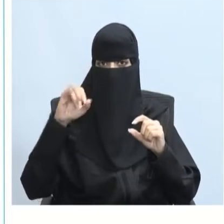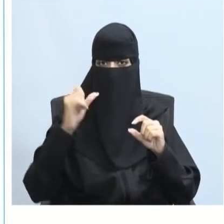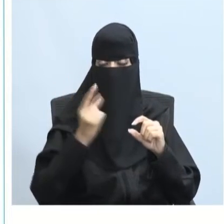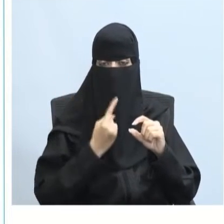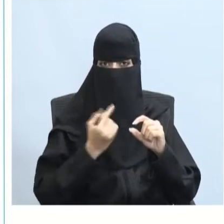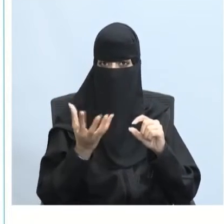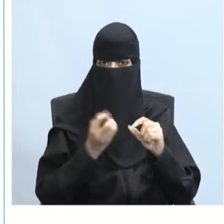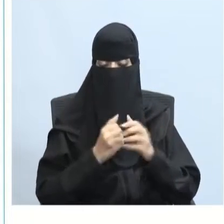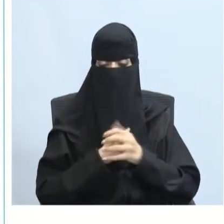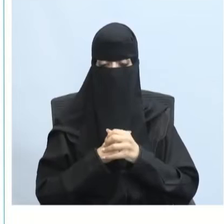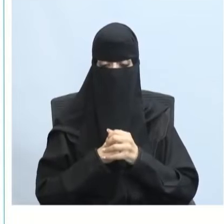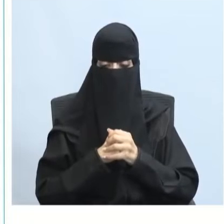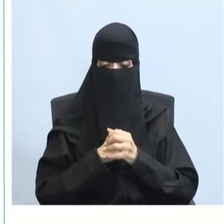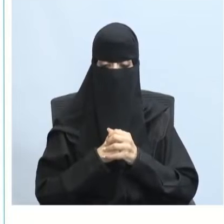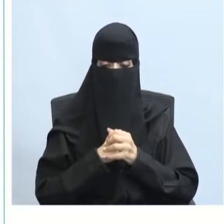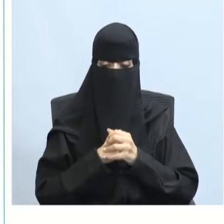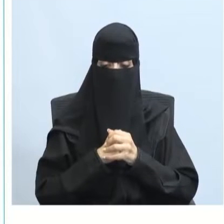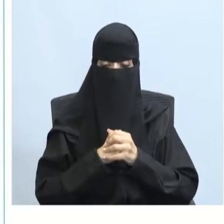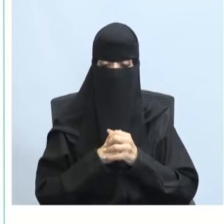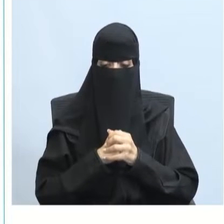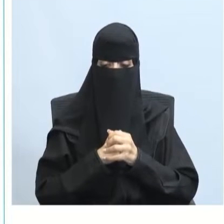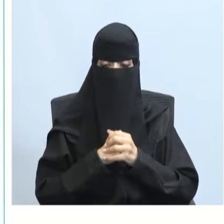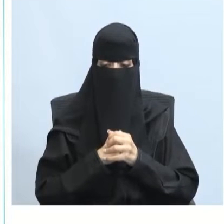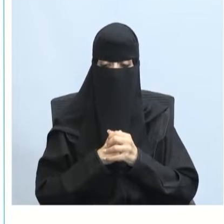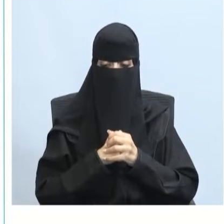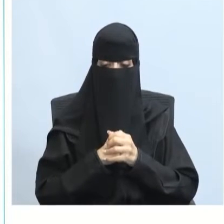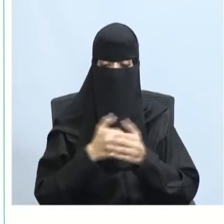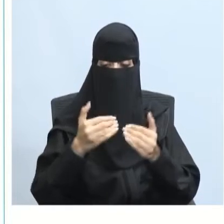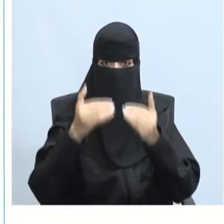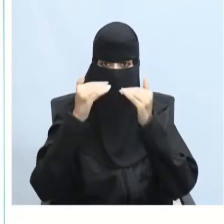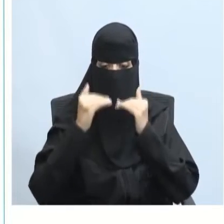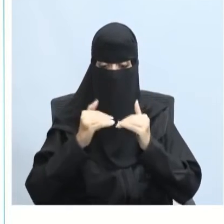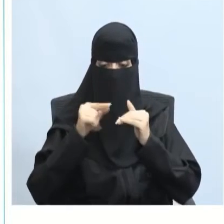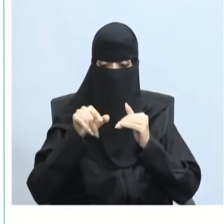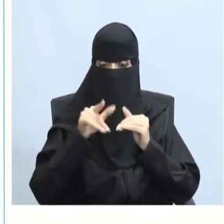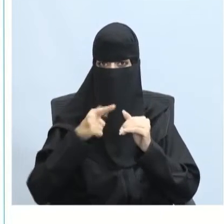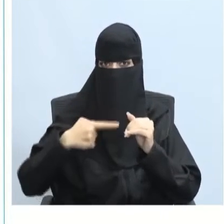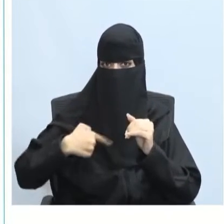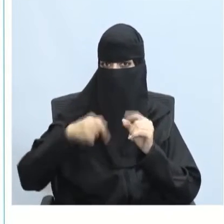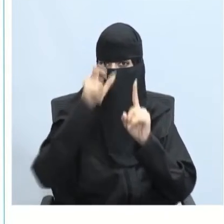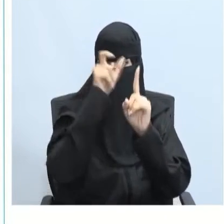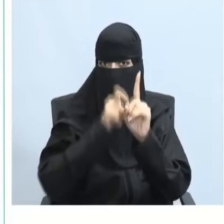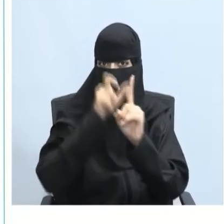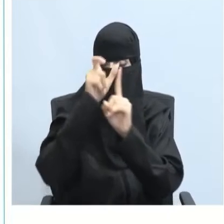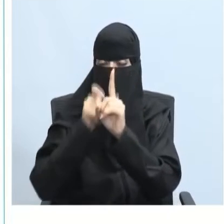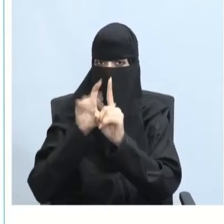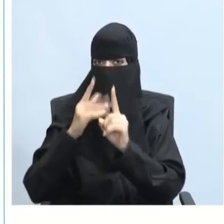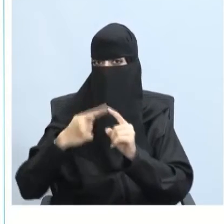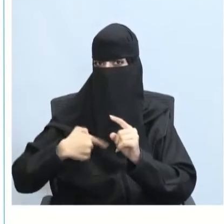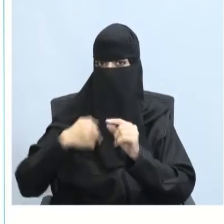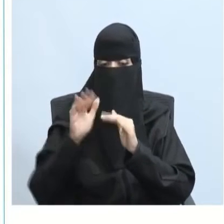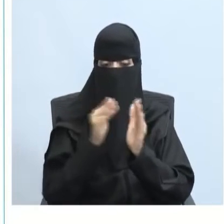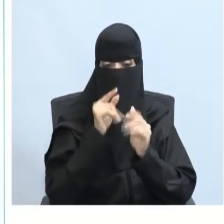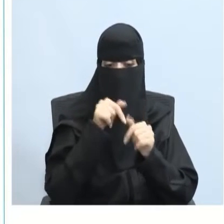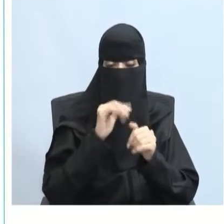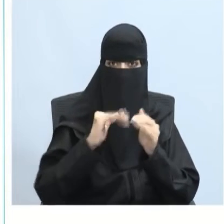تريد الذي تريد في الحقل ادنا اكتب دور عضو الفريق الذي سيكون متاحا في